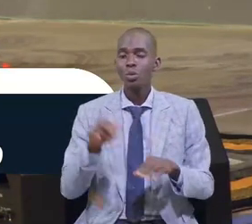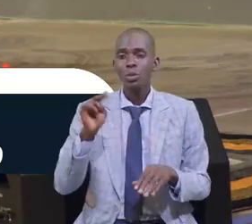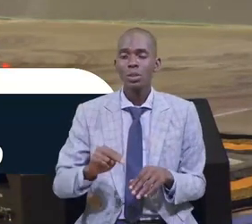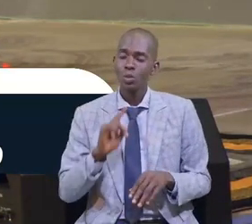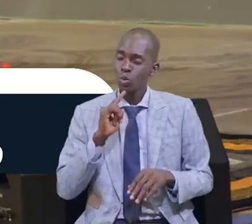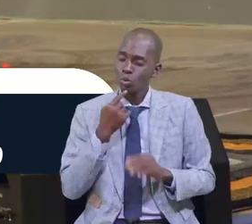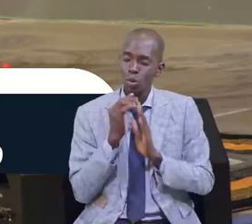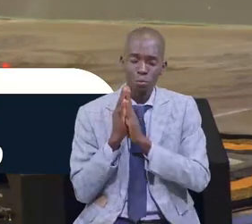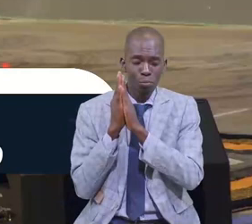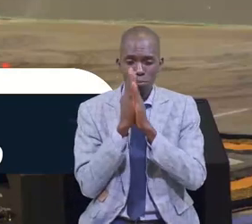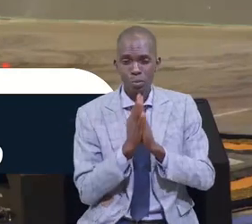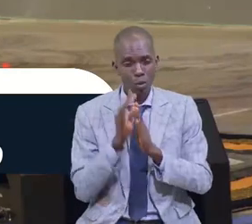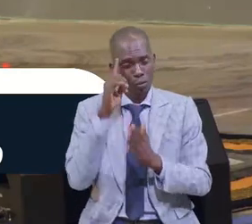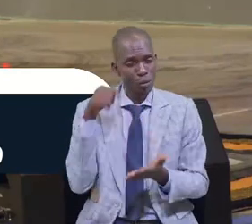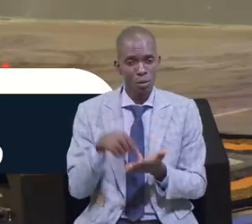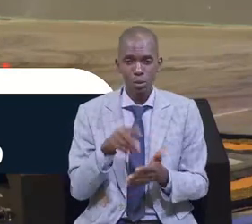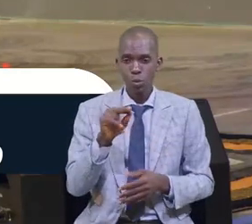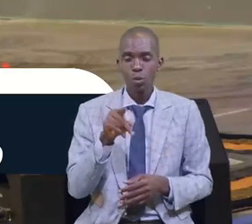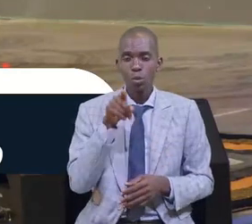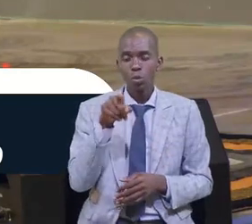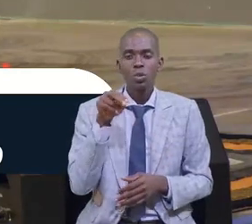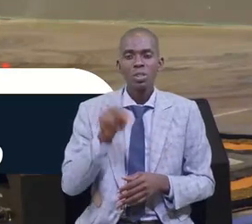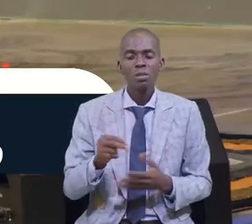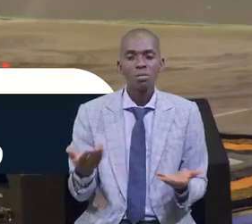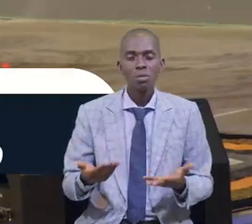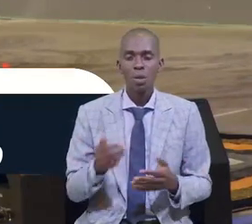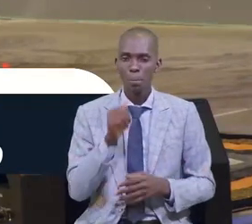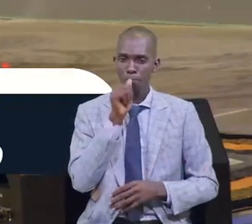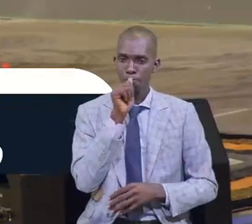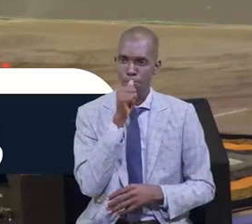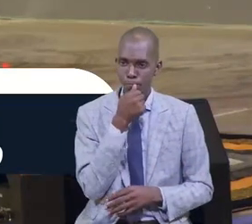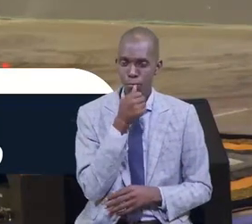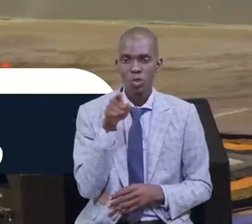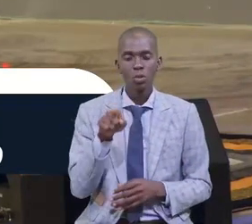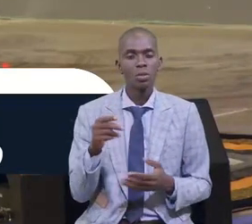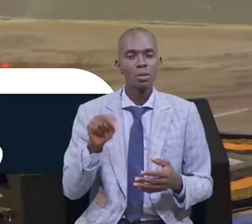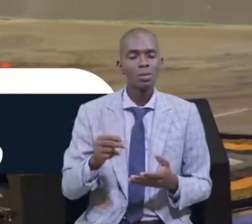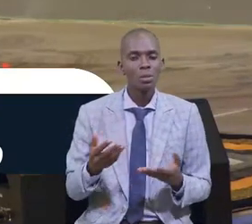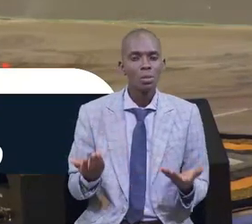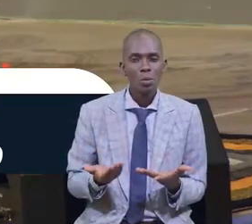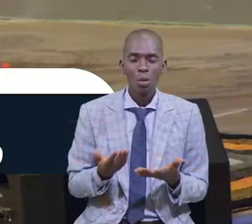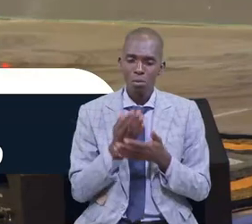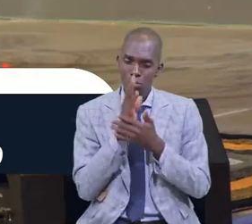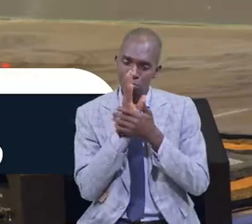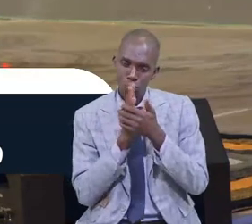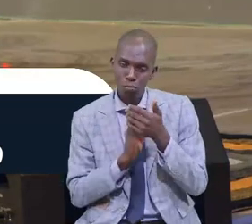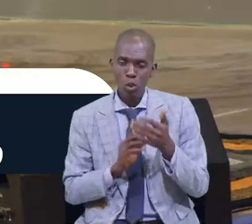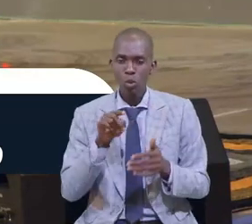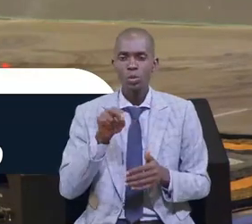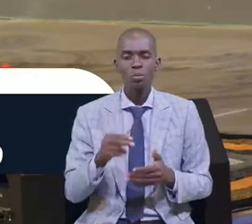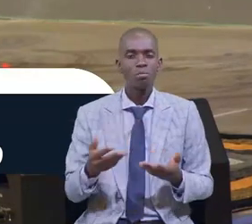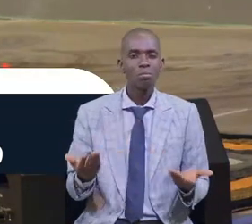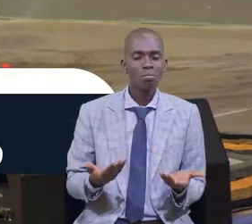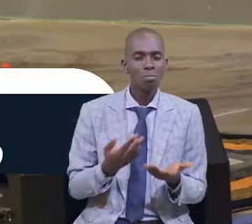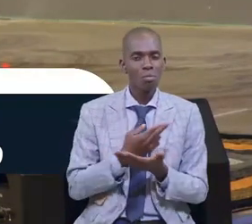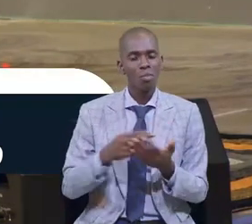besoin ni de jeûne, ni de prière. Il faut seulement la patience. Il faut seulement l'humilité. Il faut seulement la